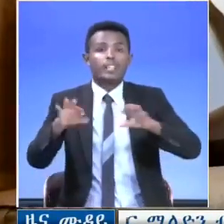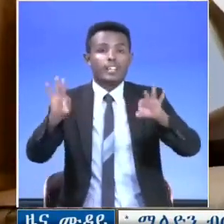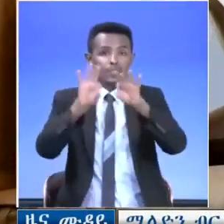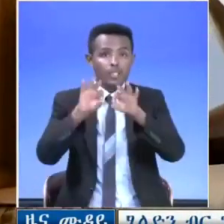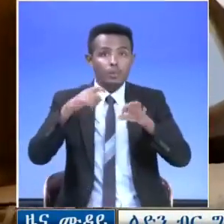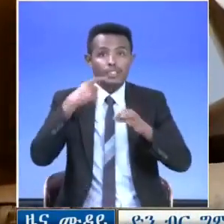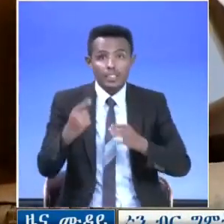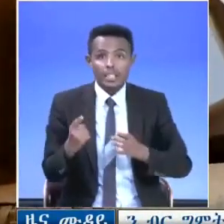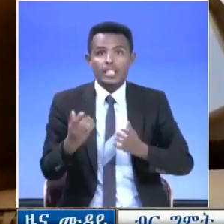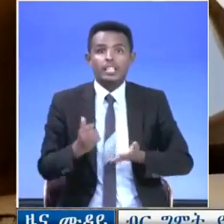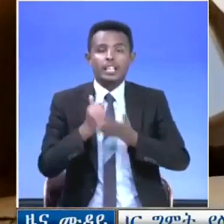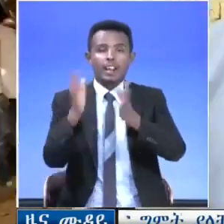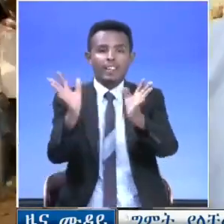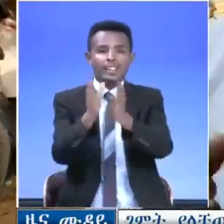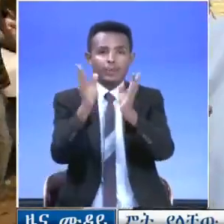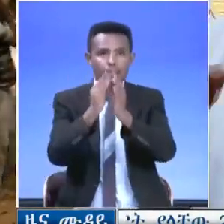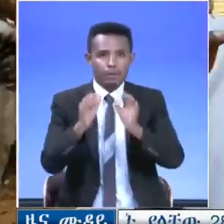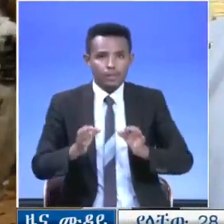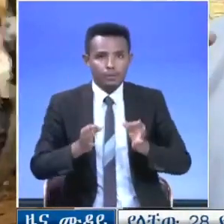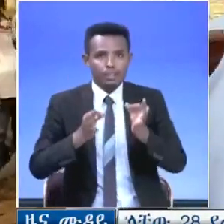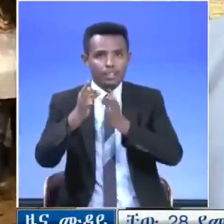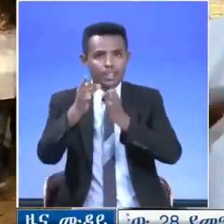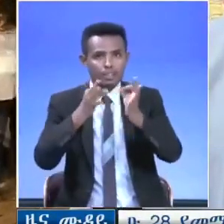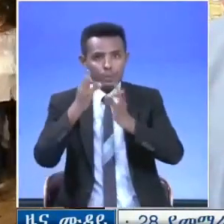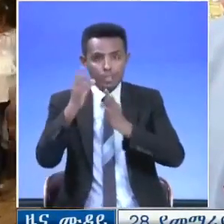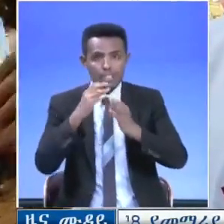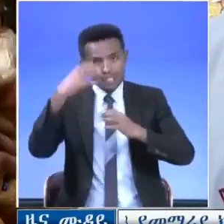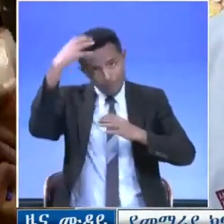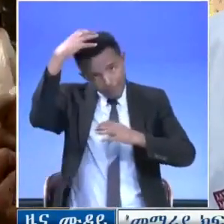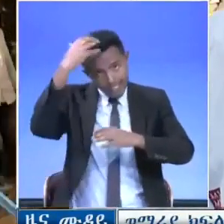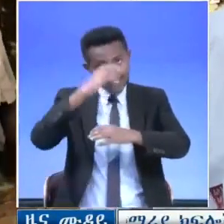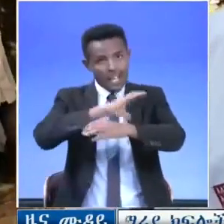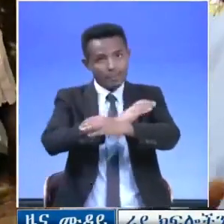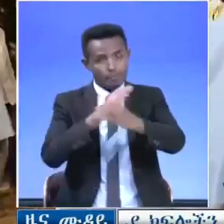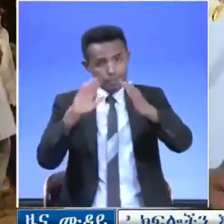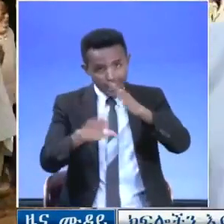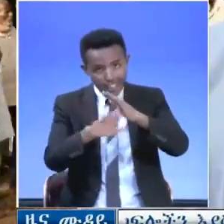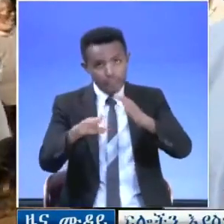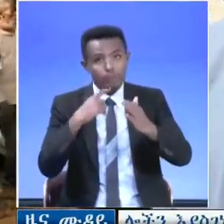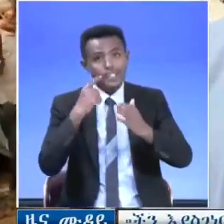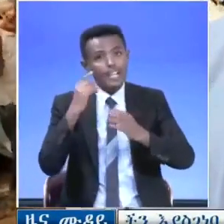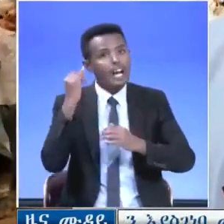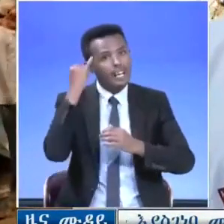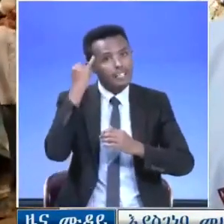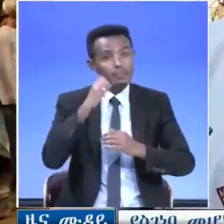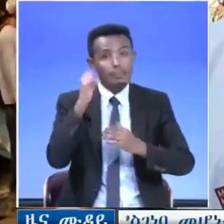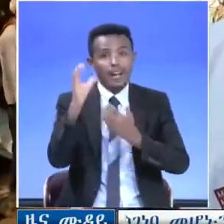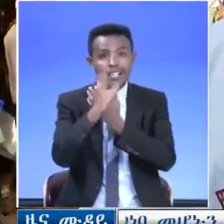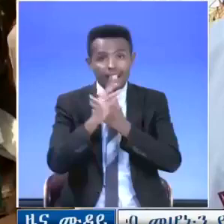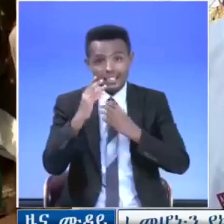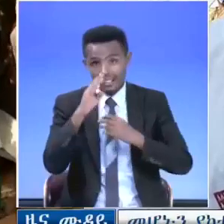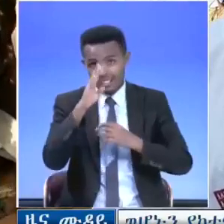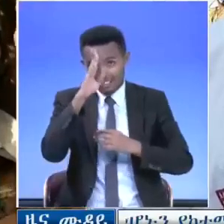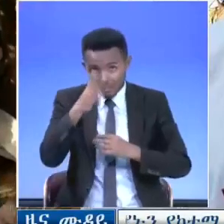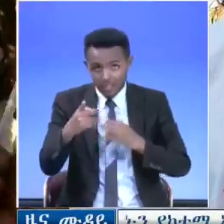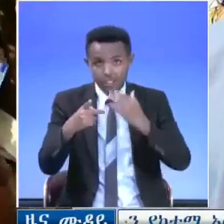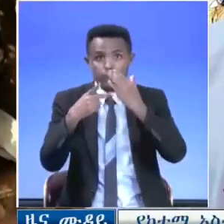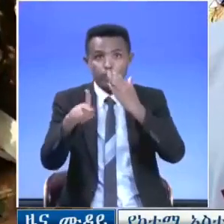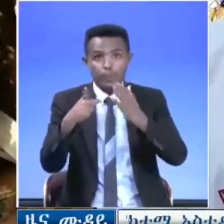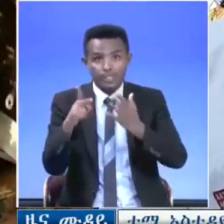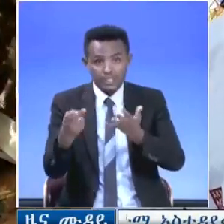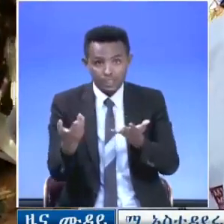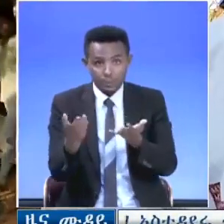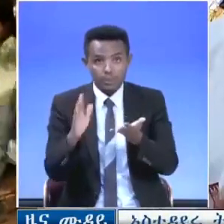የድጋፍ አሰባሳቢዎቹ አመላክተዋል። ከመንግስት አቅም በታች ነው ብዬ አላስብም። እንግዲህ በሀገራችን የተፈጠረው የፖለቲካ